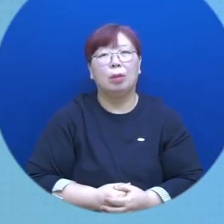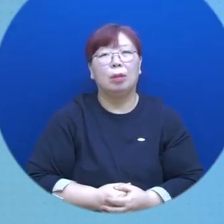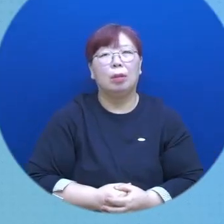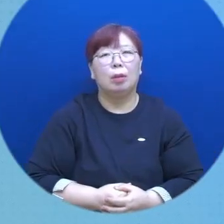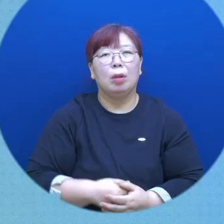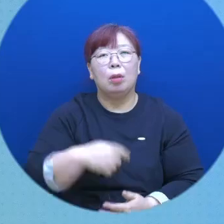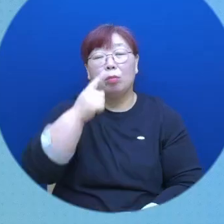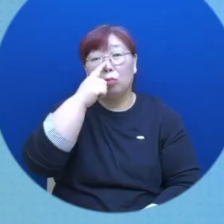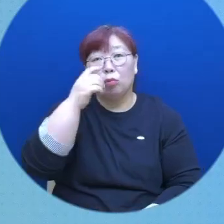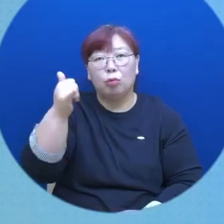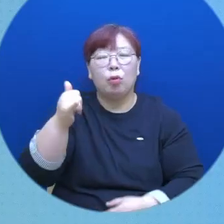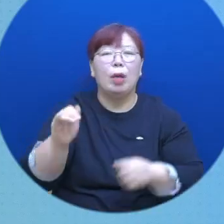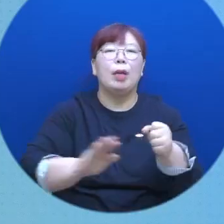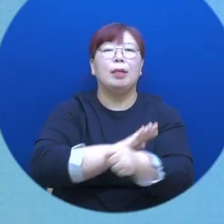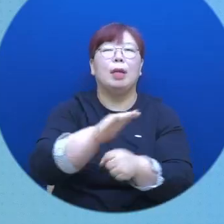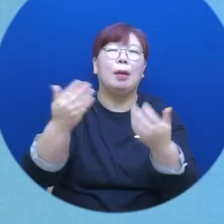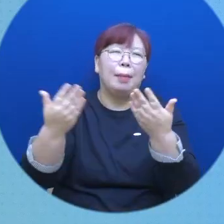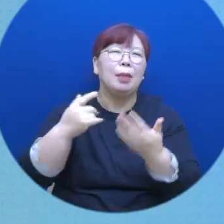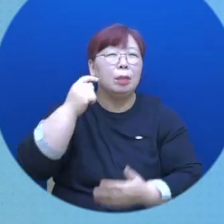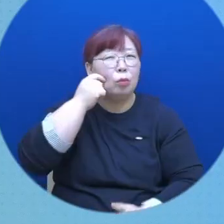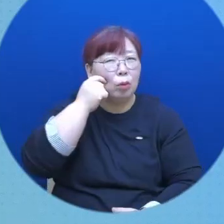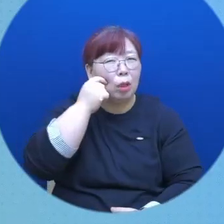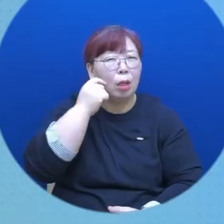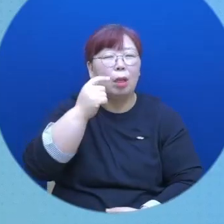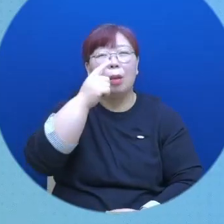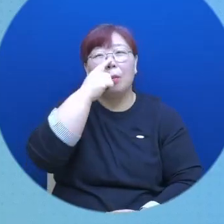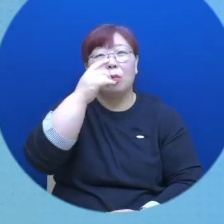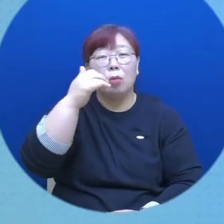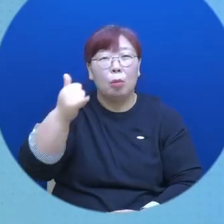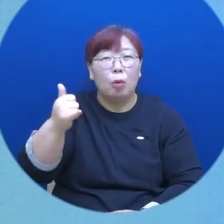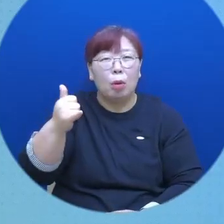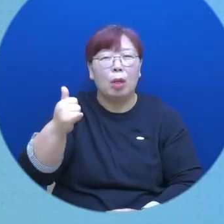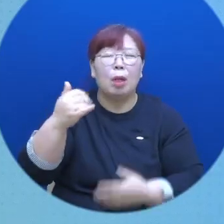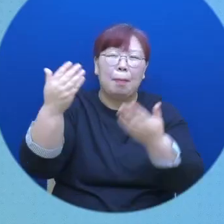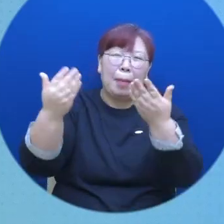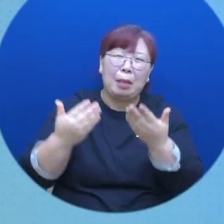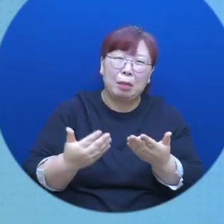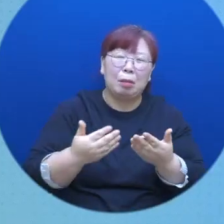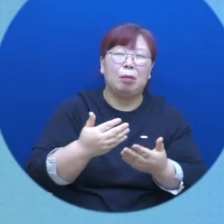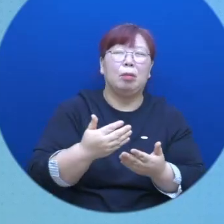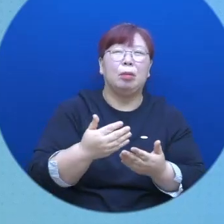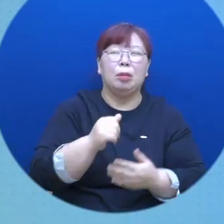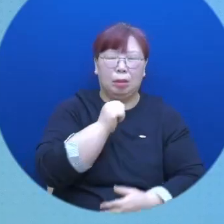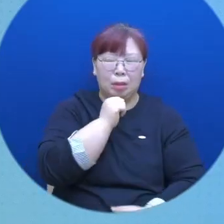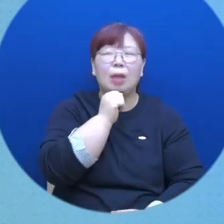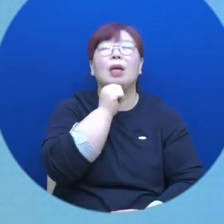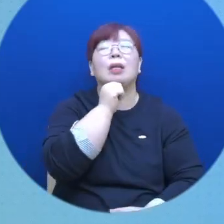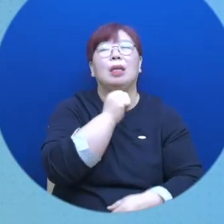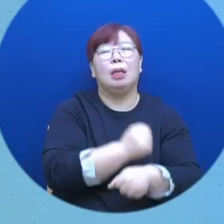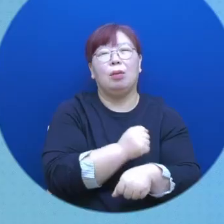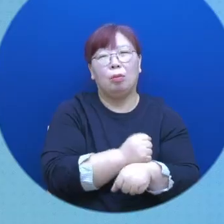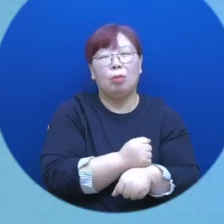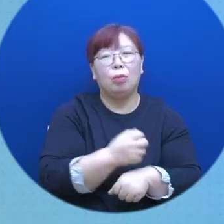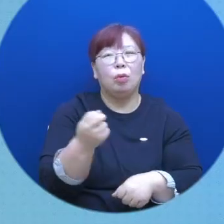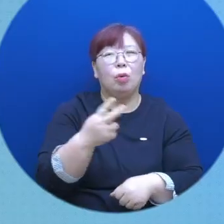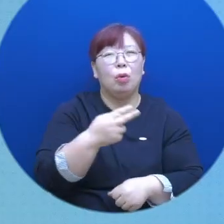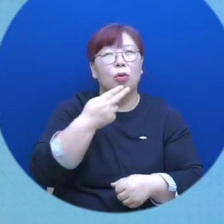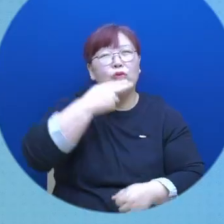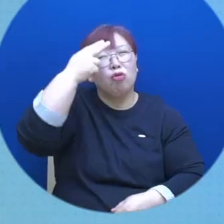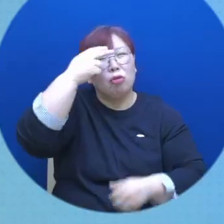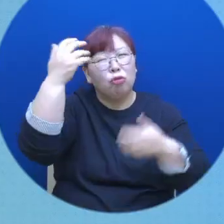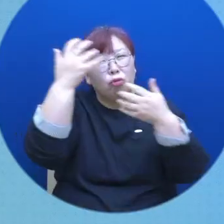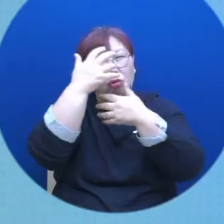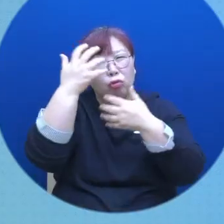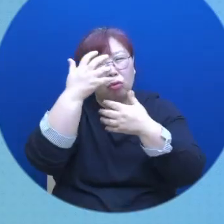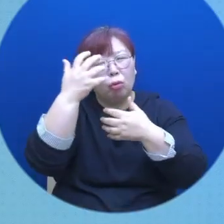부모의 사랑을 받지 못합니다. 부모에게 얻어진 건 가난이에요. 알코올 중독이에요.